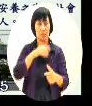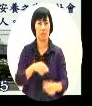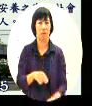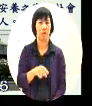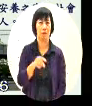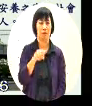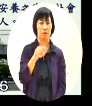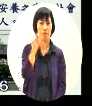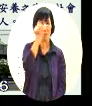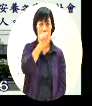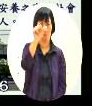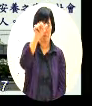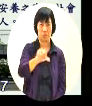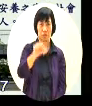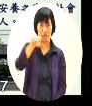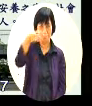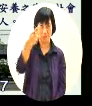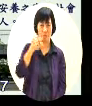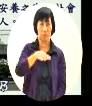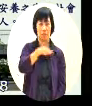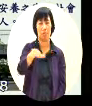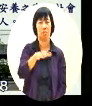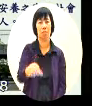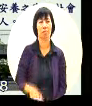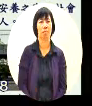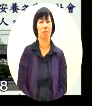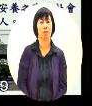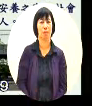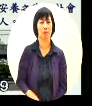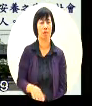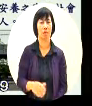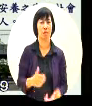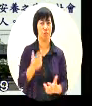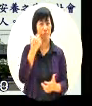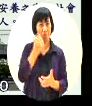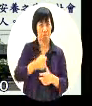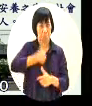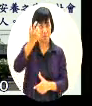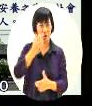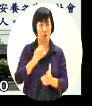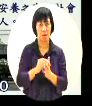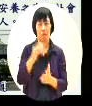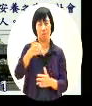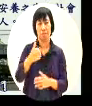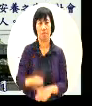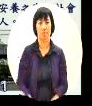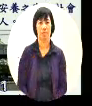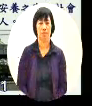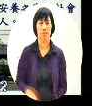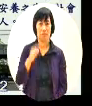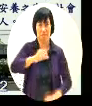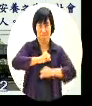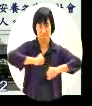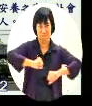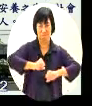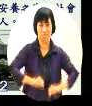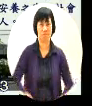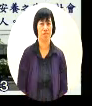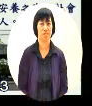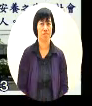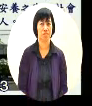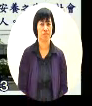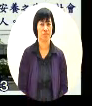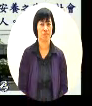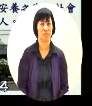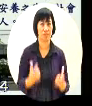5100平呀，5100平都做无甲两家的建筑，啊，这个所在是上界宽的所在，啊，是